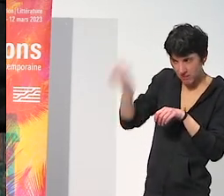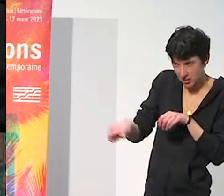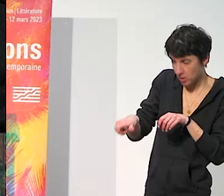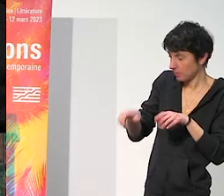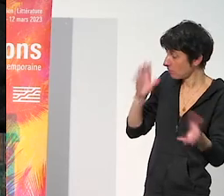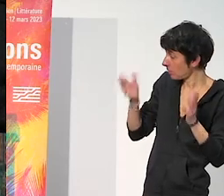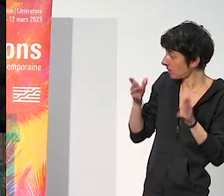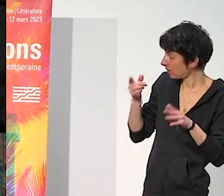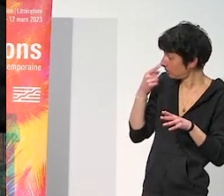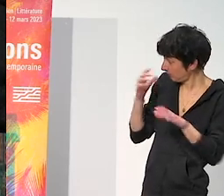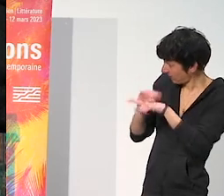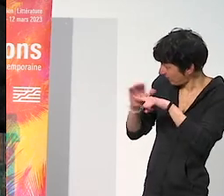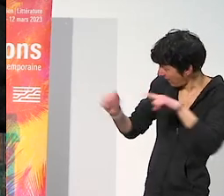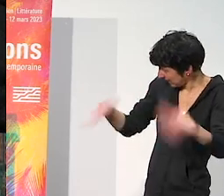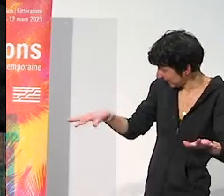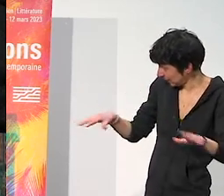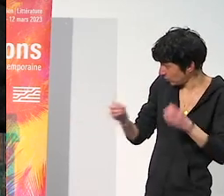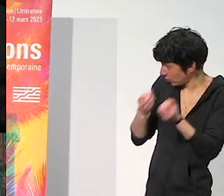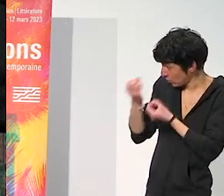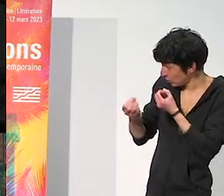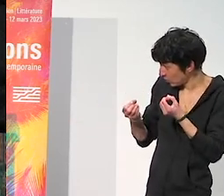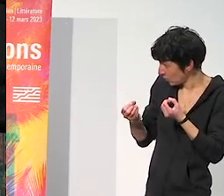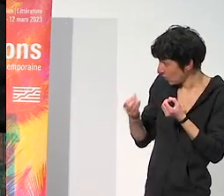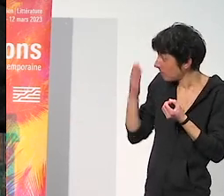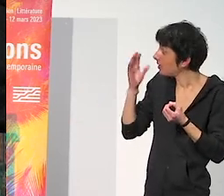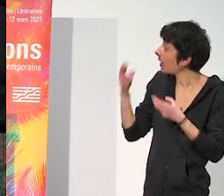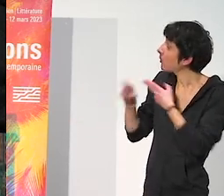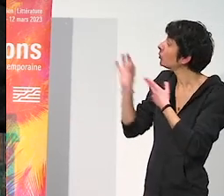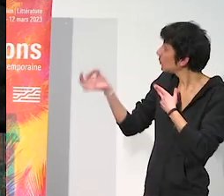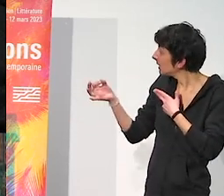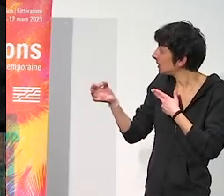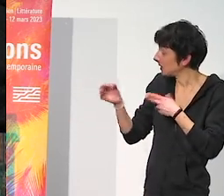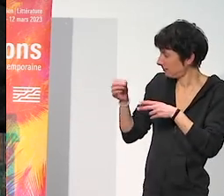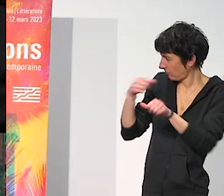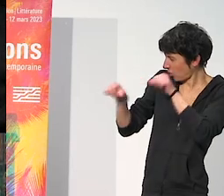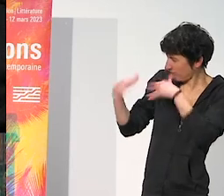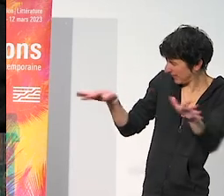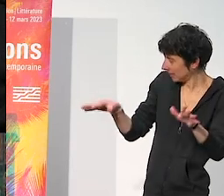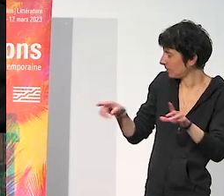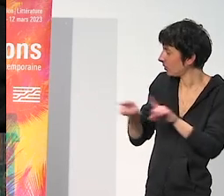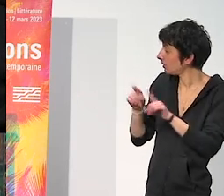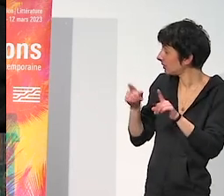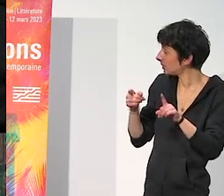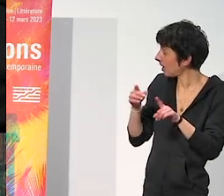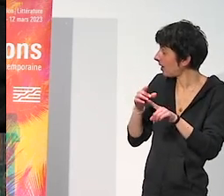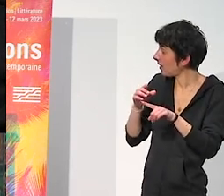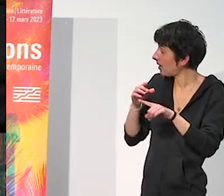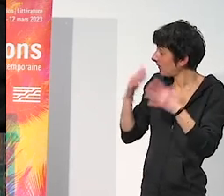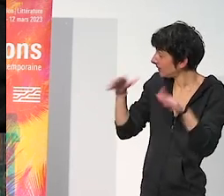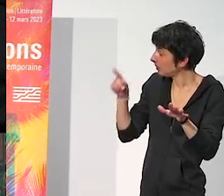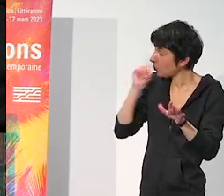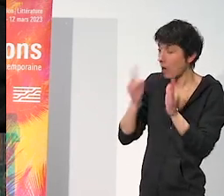pensez que vous avez accompli cette tâche? Et si oui, si cette tâche est toujours est déjà accomplie, pourquoi, en